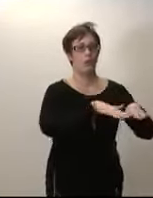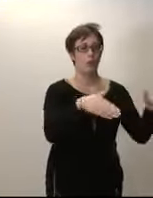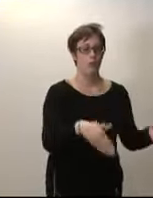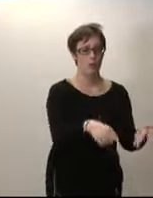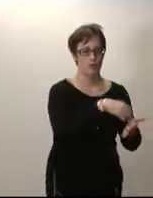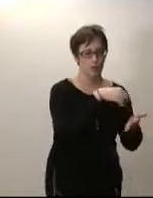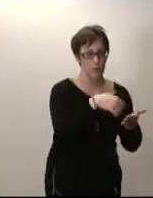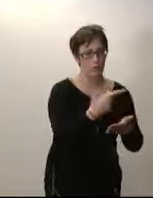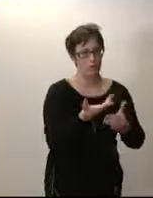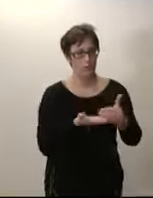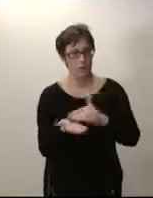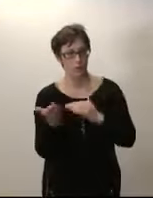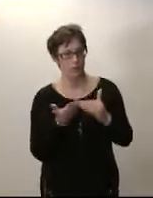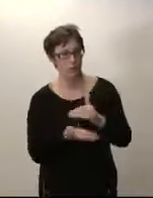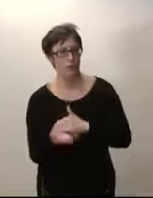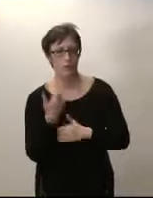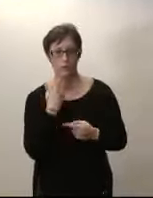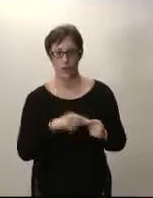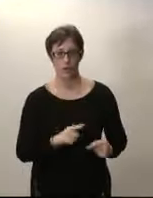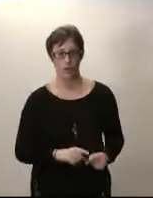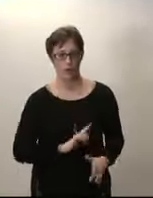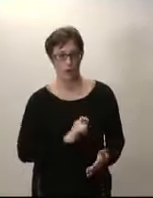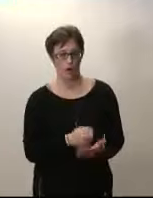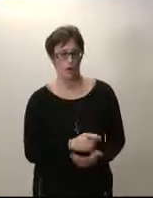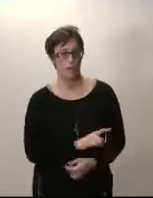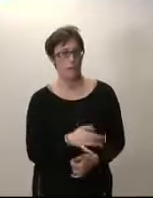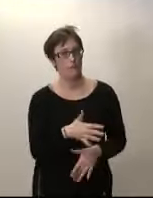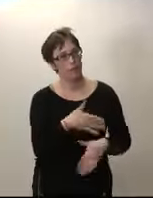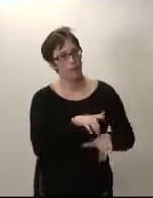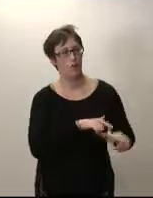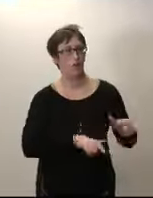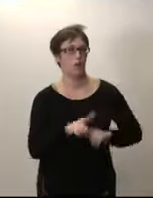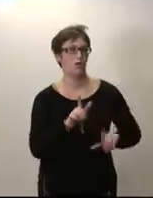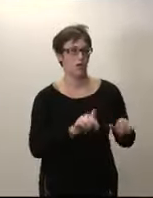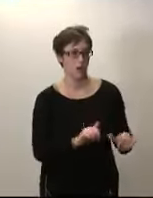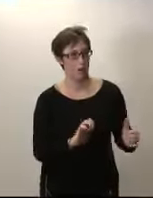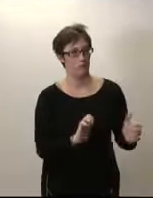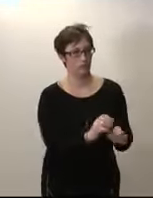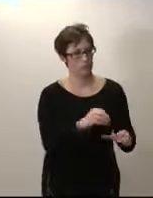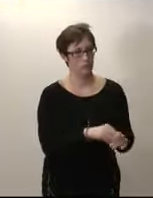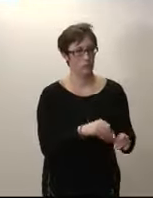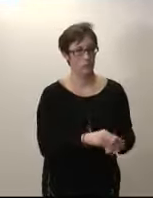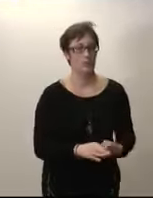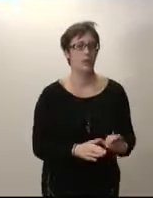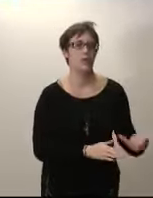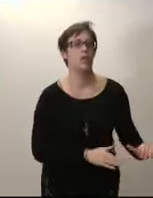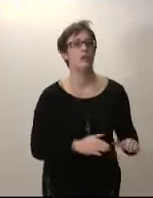matériel que nous n'achetons pas, mais qui est loué. Et enfin, 108 000 euros de baisse des frais de réception